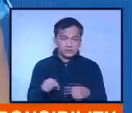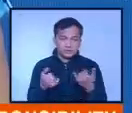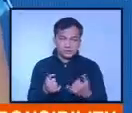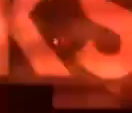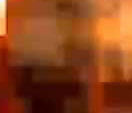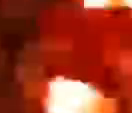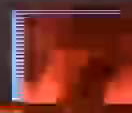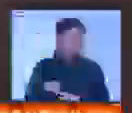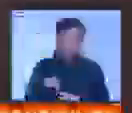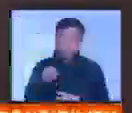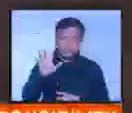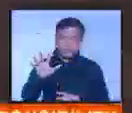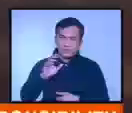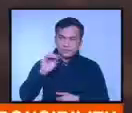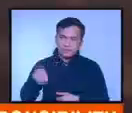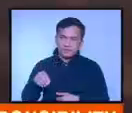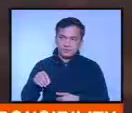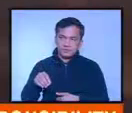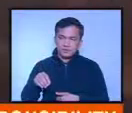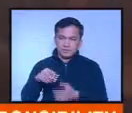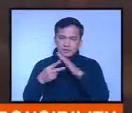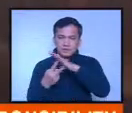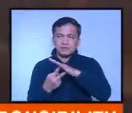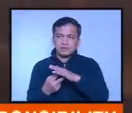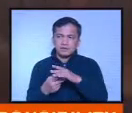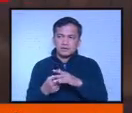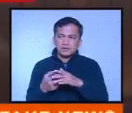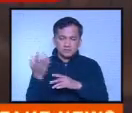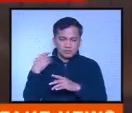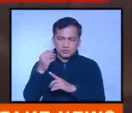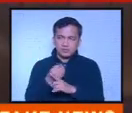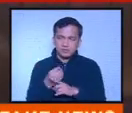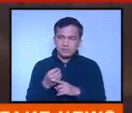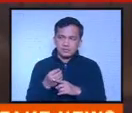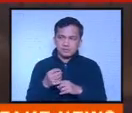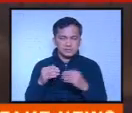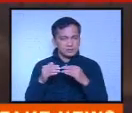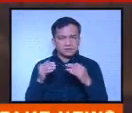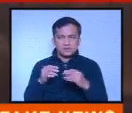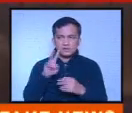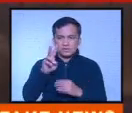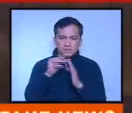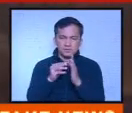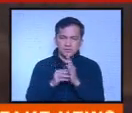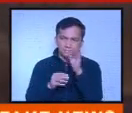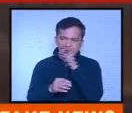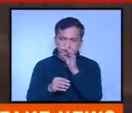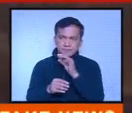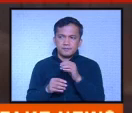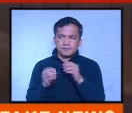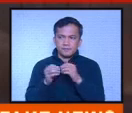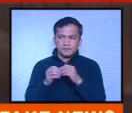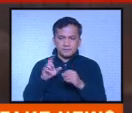Nasa 4.5% na lamang ang unemployment rate noong Oktubre o katumbas ng higit 2 milyong